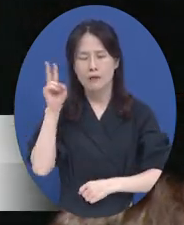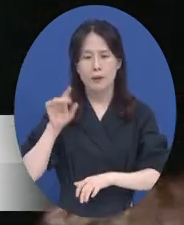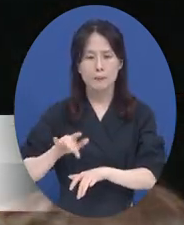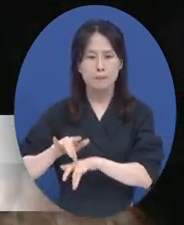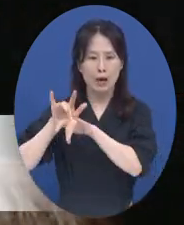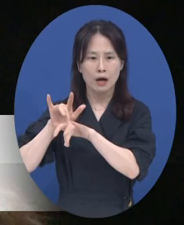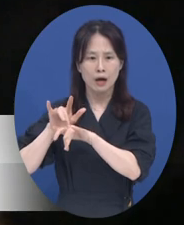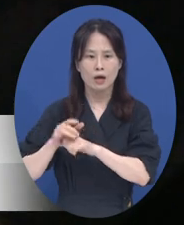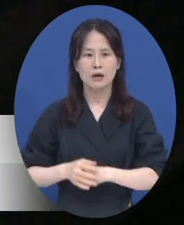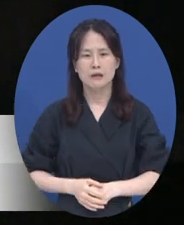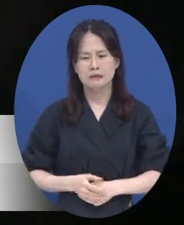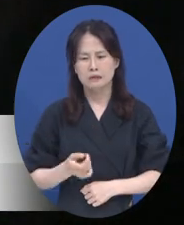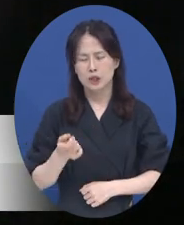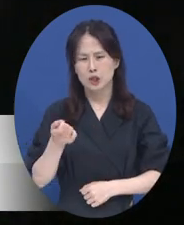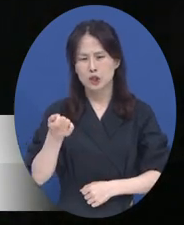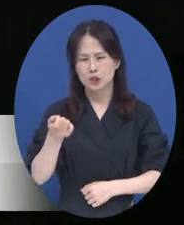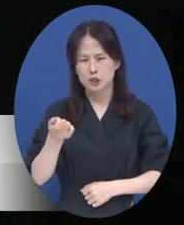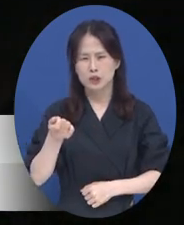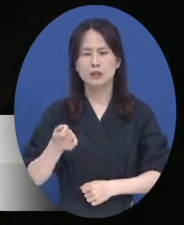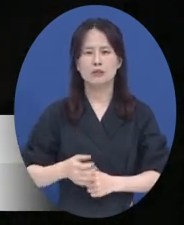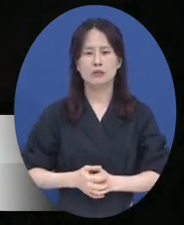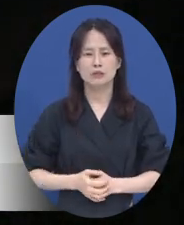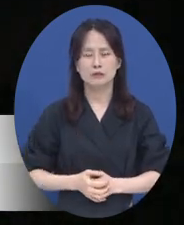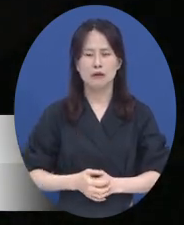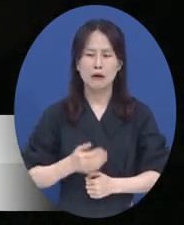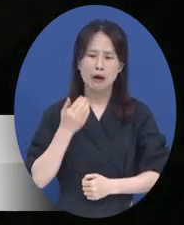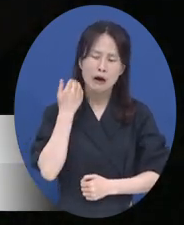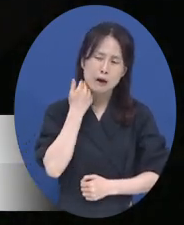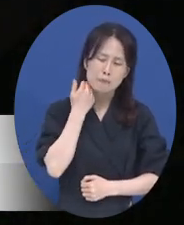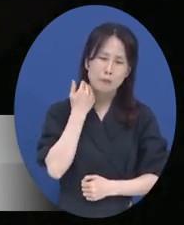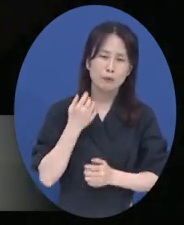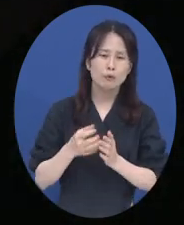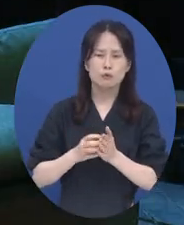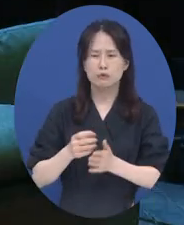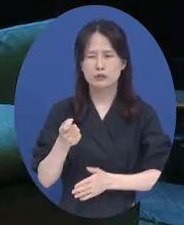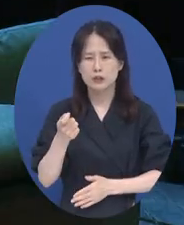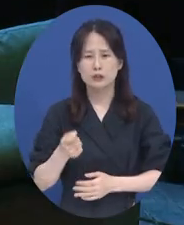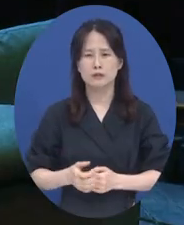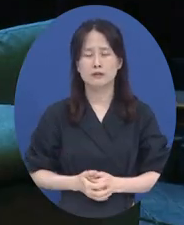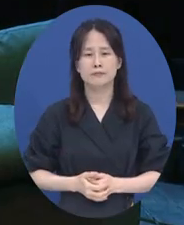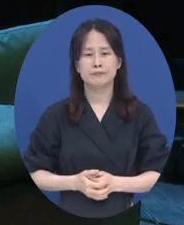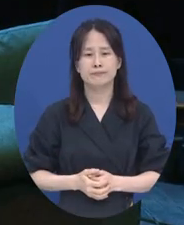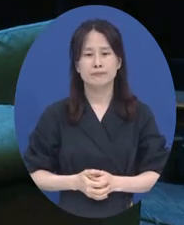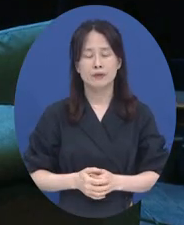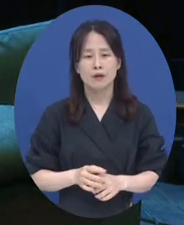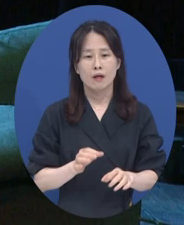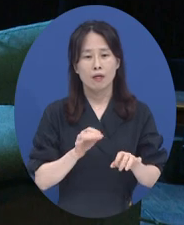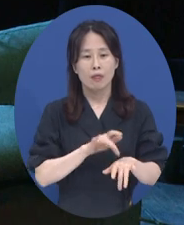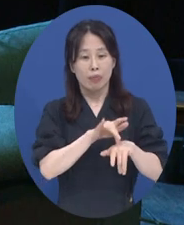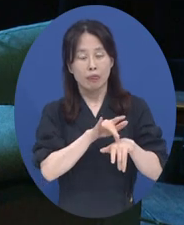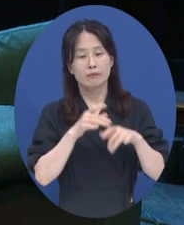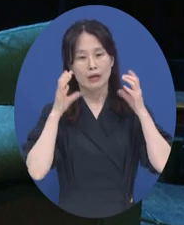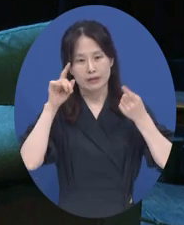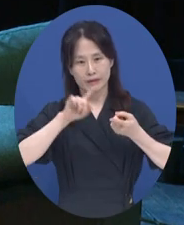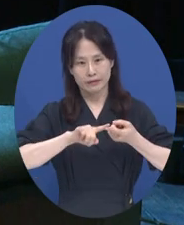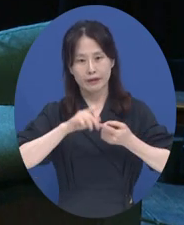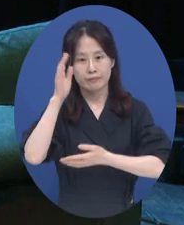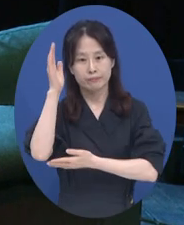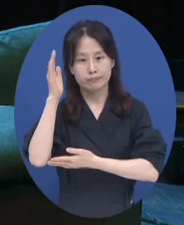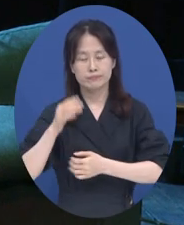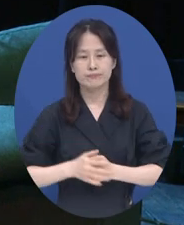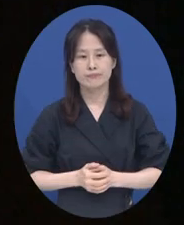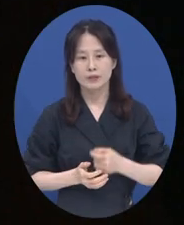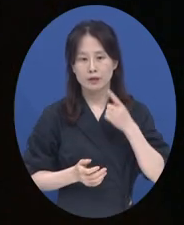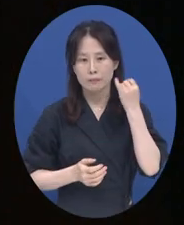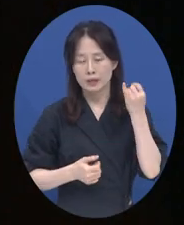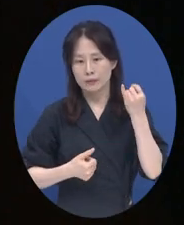갑자기 사라졌어요. 아주 작았죠? 거의 보이지도 않을 정도. 사라진 아이에 대한 얘기입니다.